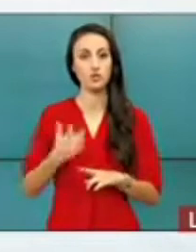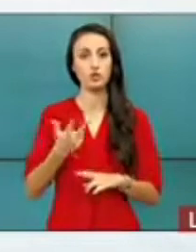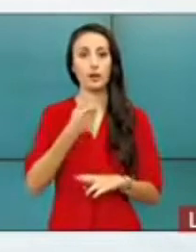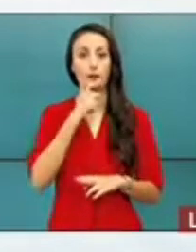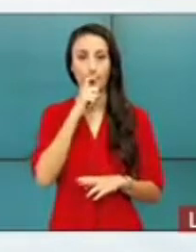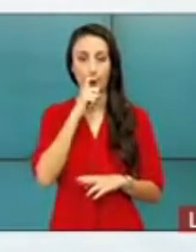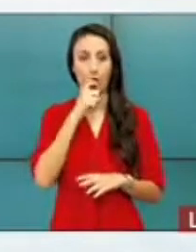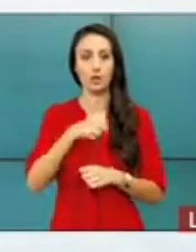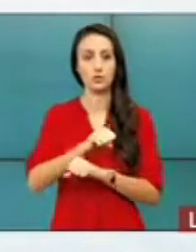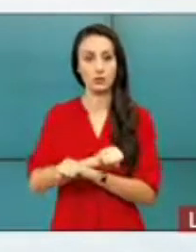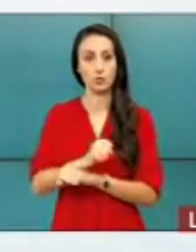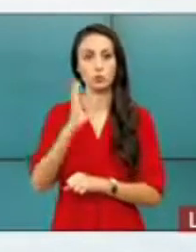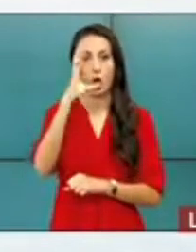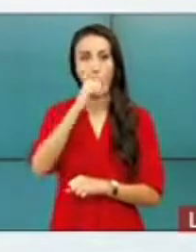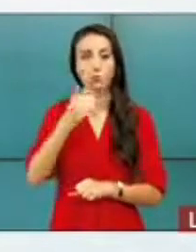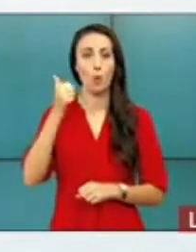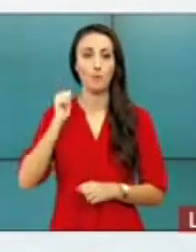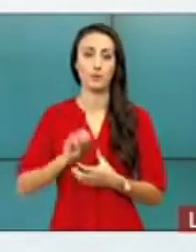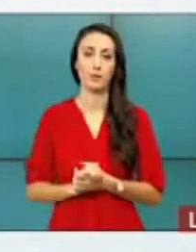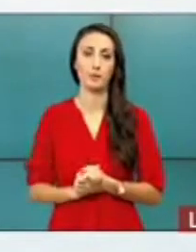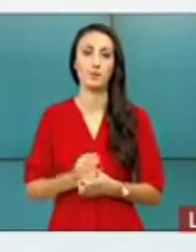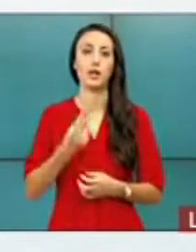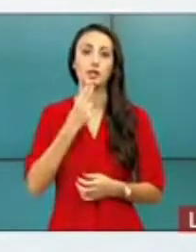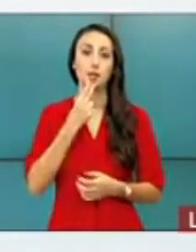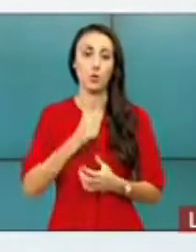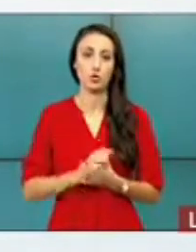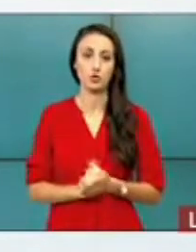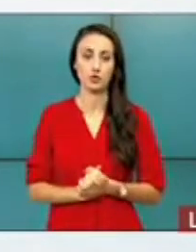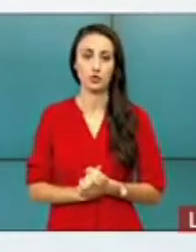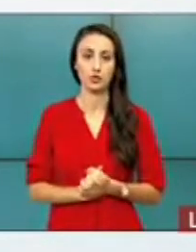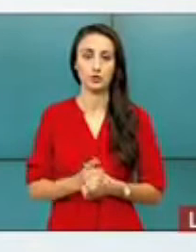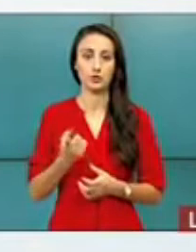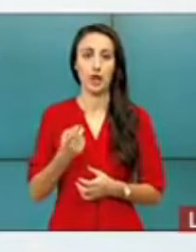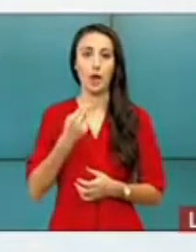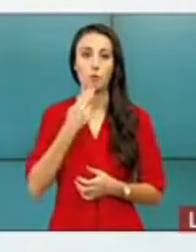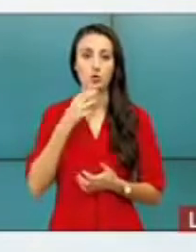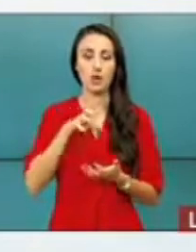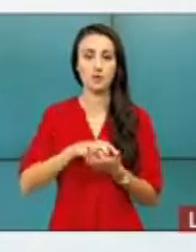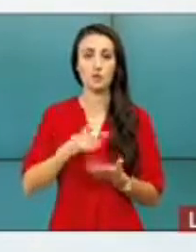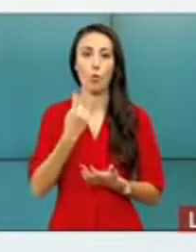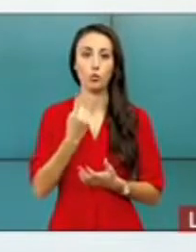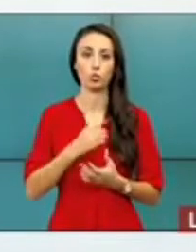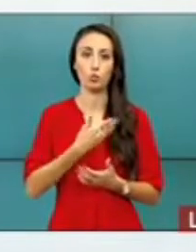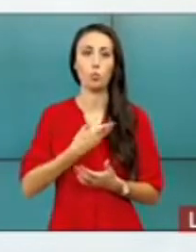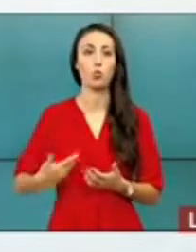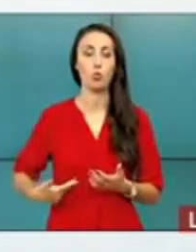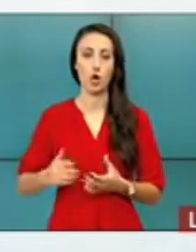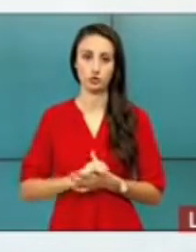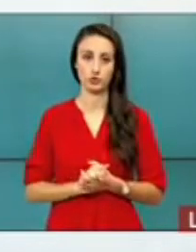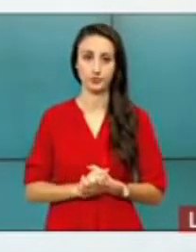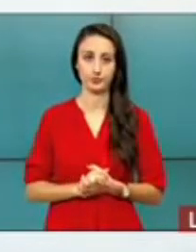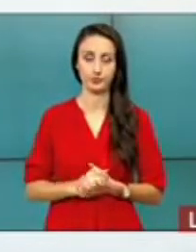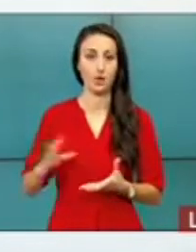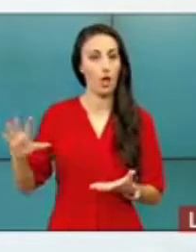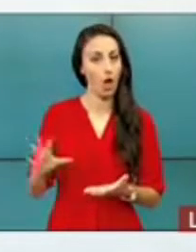reținuți azi noapte de către polițiștii din cadrul Poliției Sectorului 1 au reușit